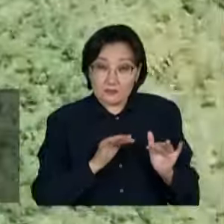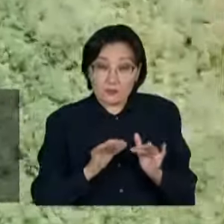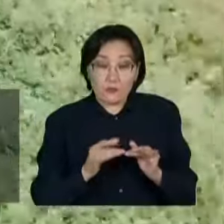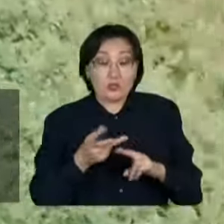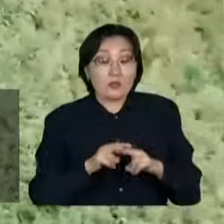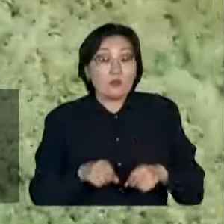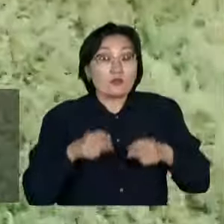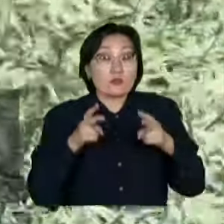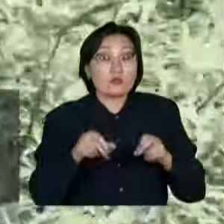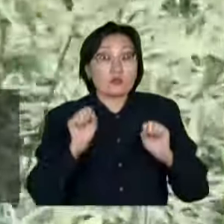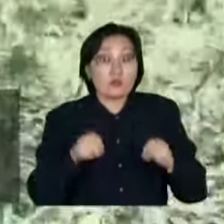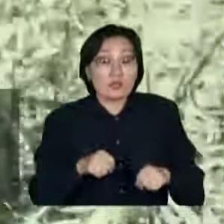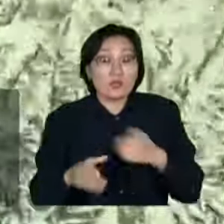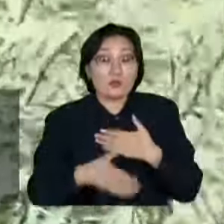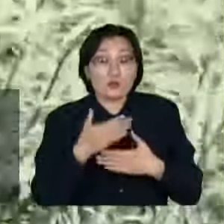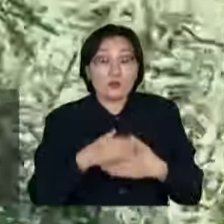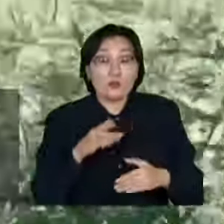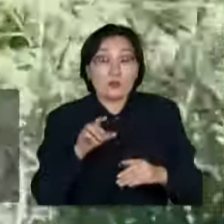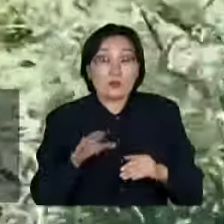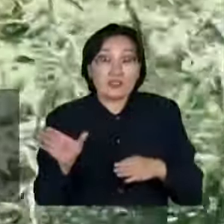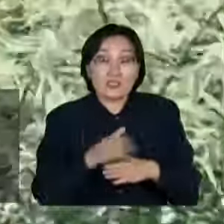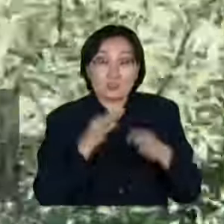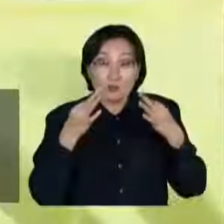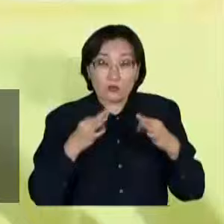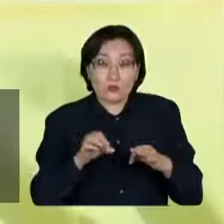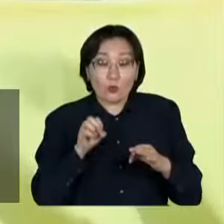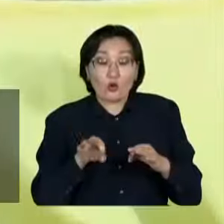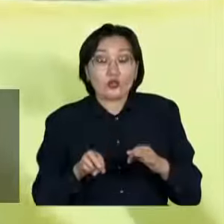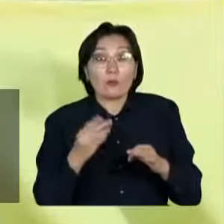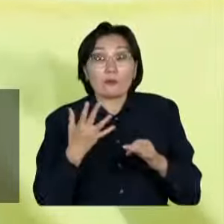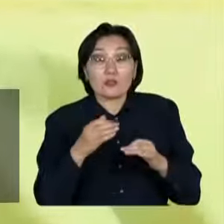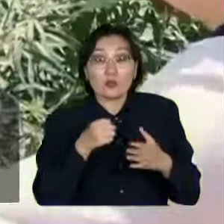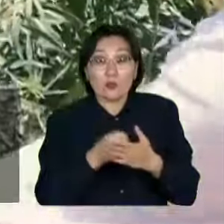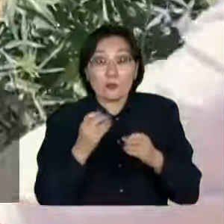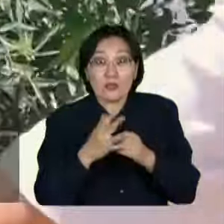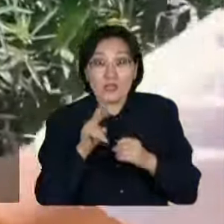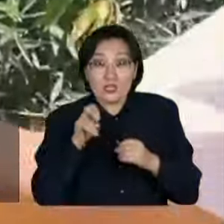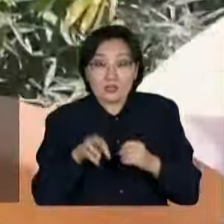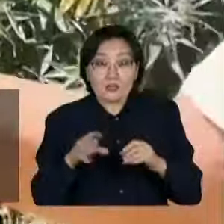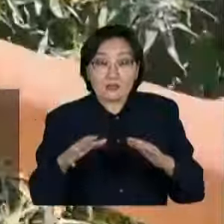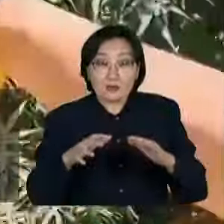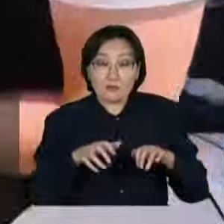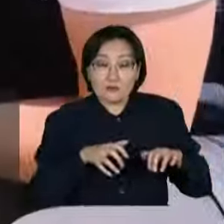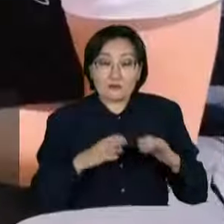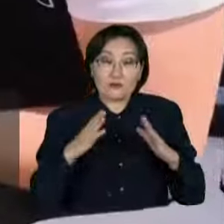эти преступления может грозить наказание в виде лишения свободы от 5 до 15 лет с конфискацией имущества.